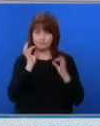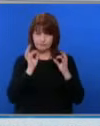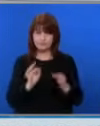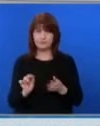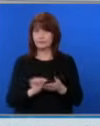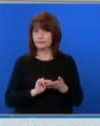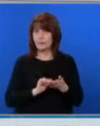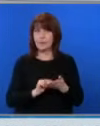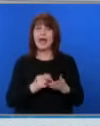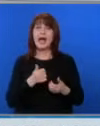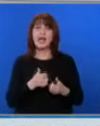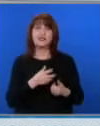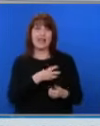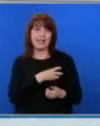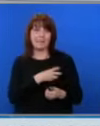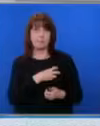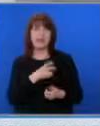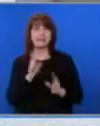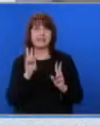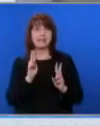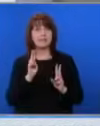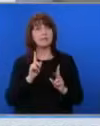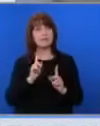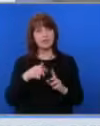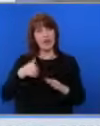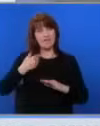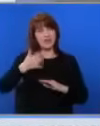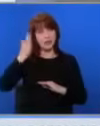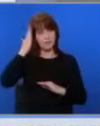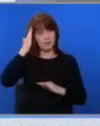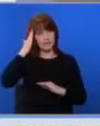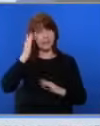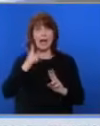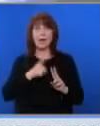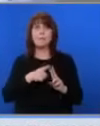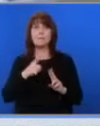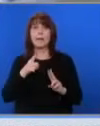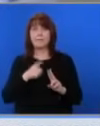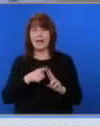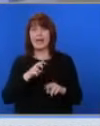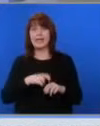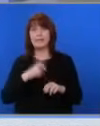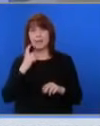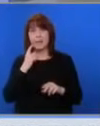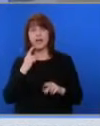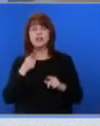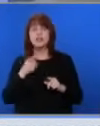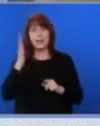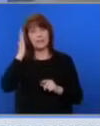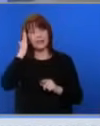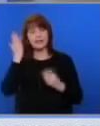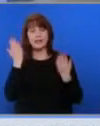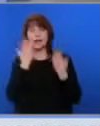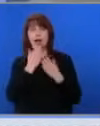че кандидатът на ГЕРБ, СДС ще става и външен министър, а кандидатът на ППДБ ще бъде и министър на образованието